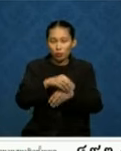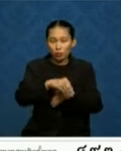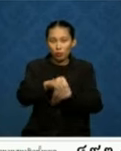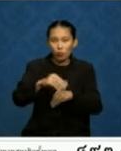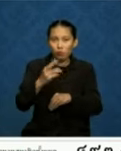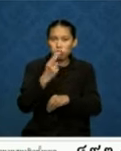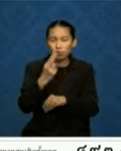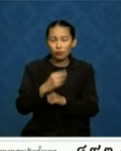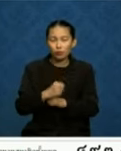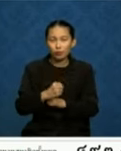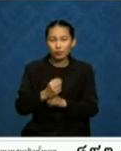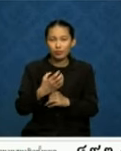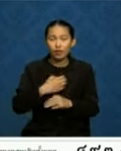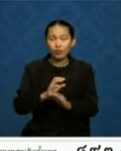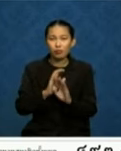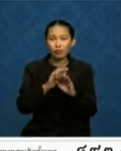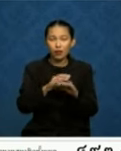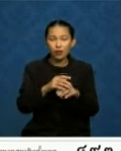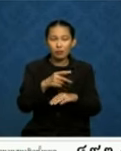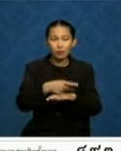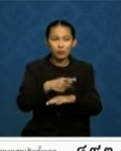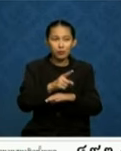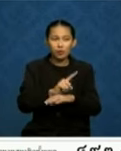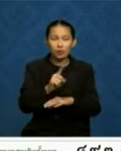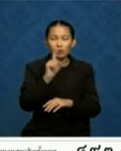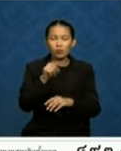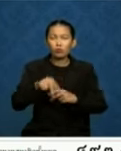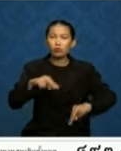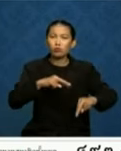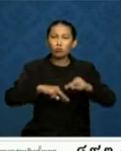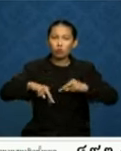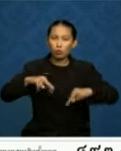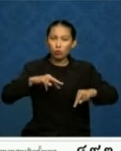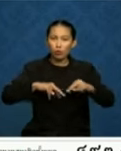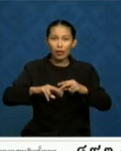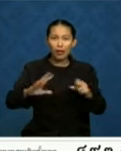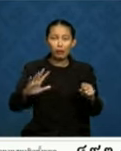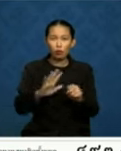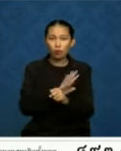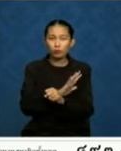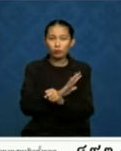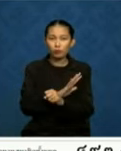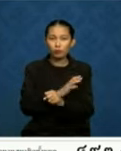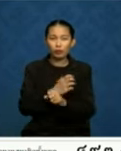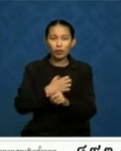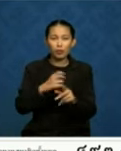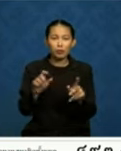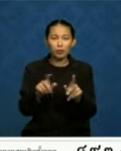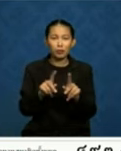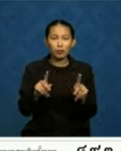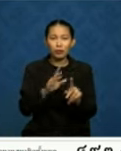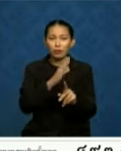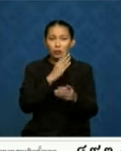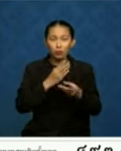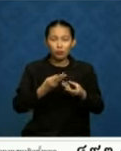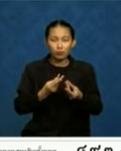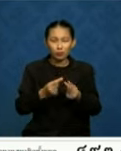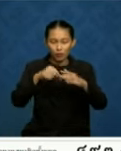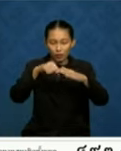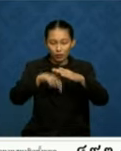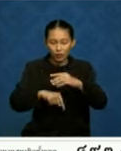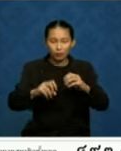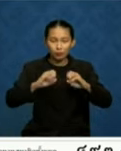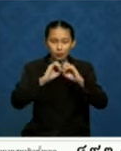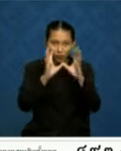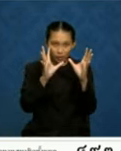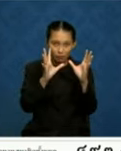ากจะกราบเรียนท่านประธานว่าเราคงจะต้องดูแลทุกมิตินะครับขอให้การมาธิการนั้นถ้าลงรายละเอียดที่เป็นรูป